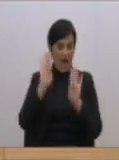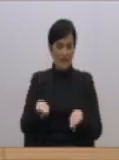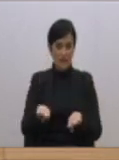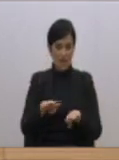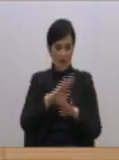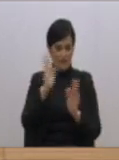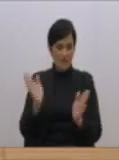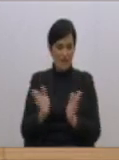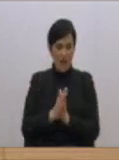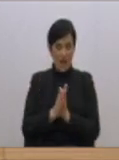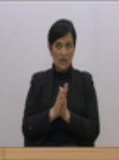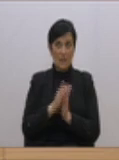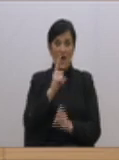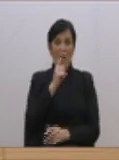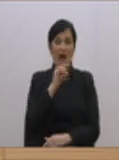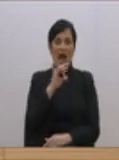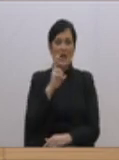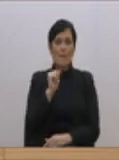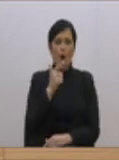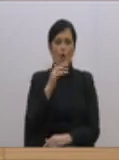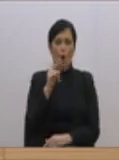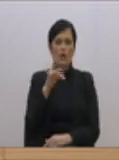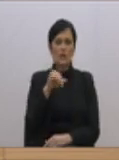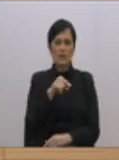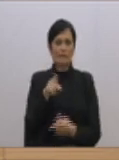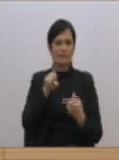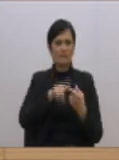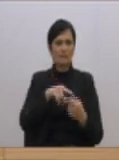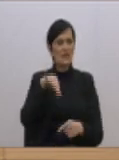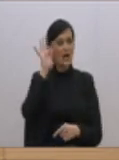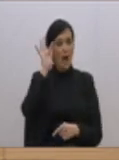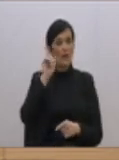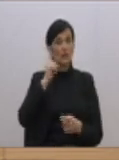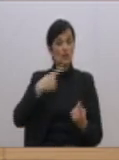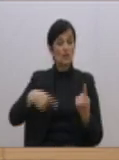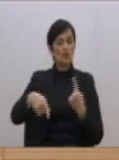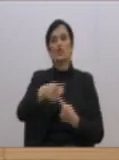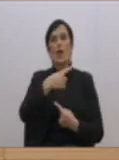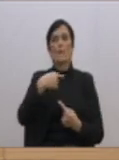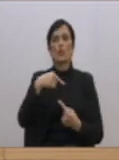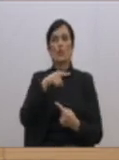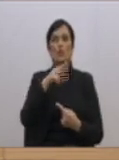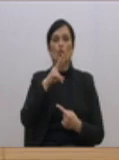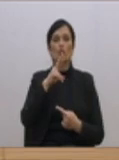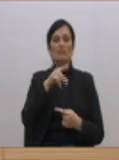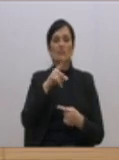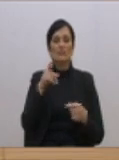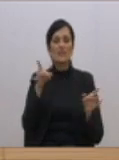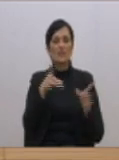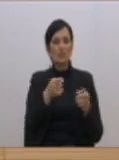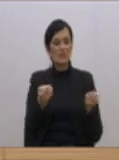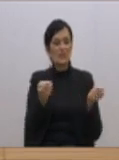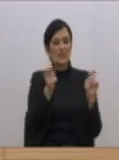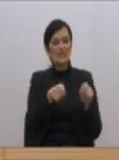Koelapers, Tai, Harema, Dagogia, Gamaxenda, Amastan, Dakav, Shirebit, Togon, Chebrunebit, Ai, Croaris, Dukanis, Daget, Amastan, Dakav, Shirebit,